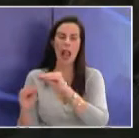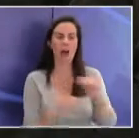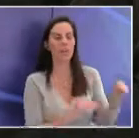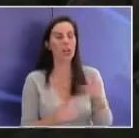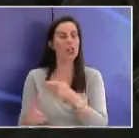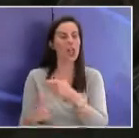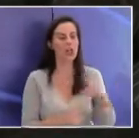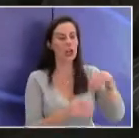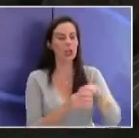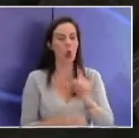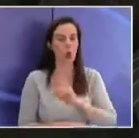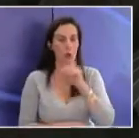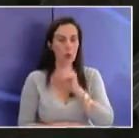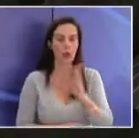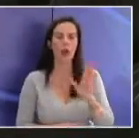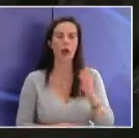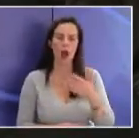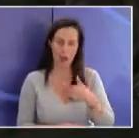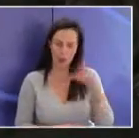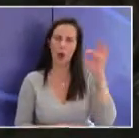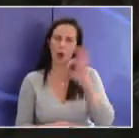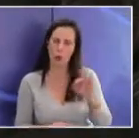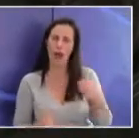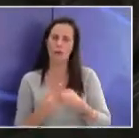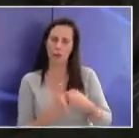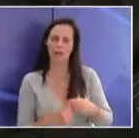סוריה. אבל אנחנו בא להתמודד